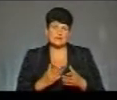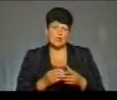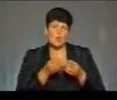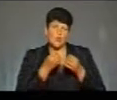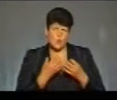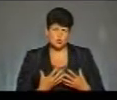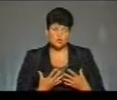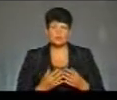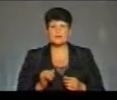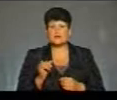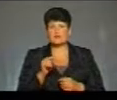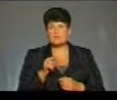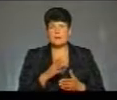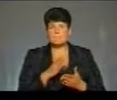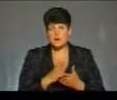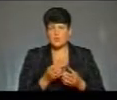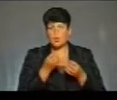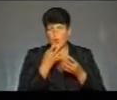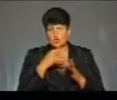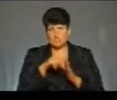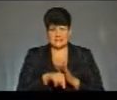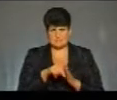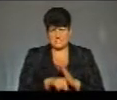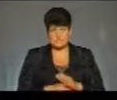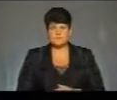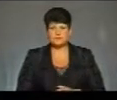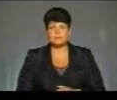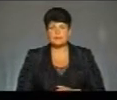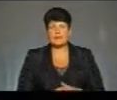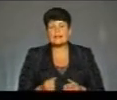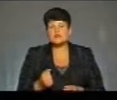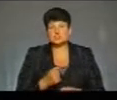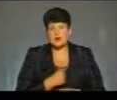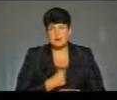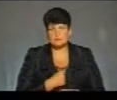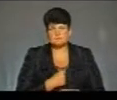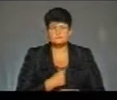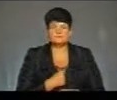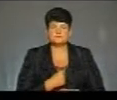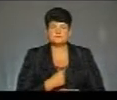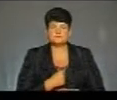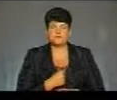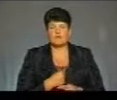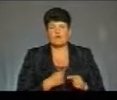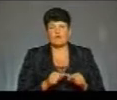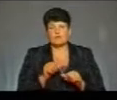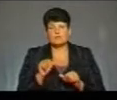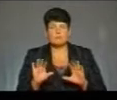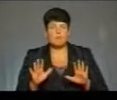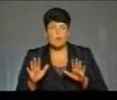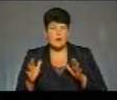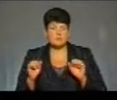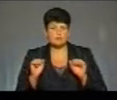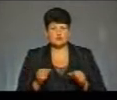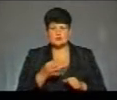хорошою, і вона мала дуже хороший зміст. На жаль, в певних моментах можу сказати, що